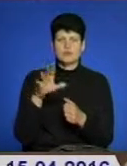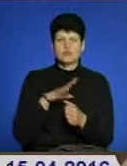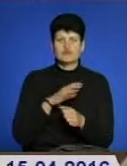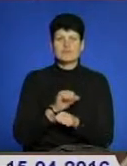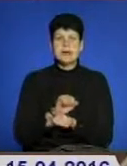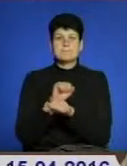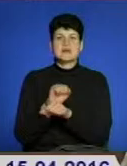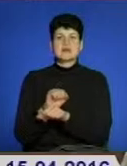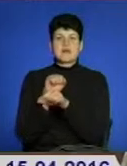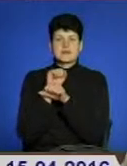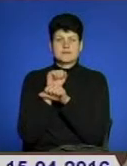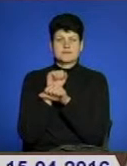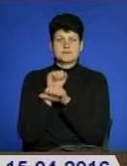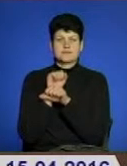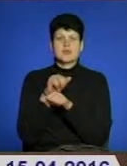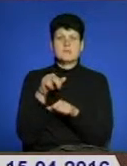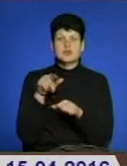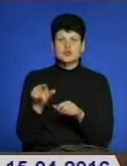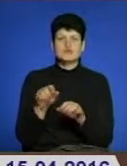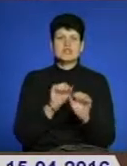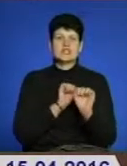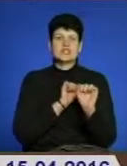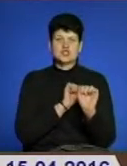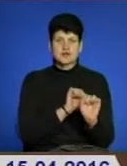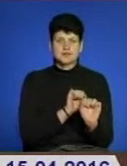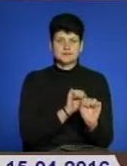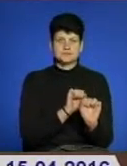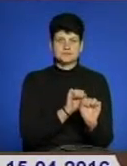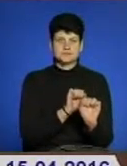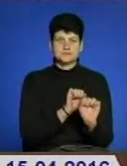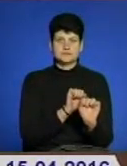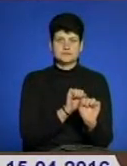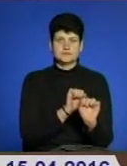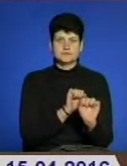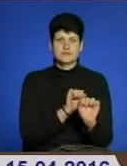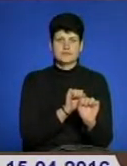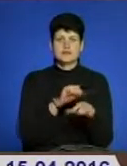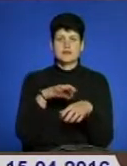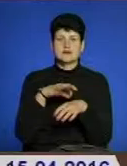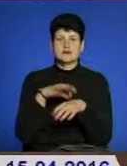Майдані, пішов захищати і відомстити за